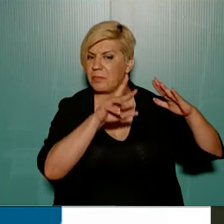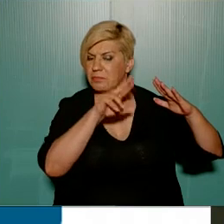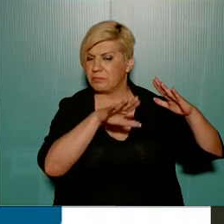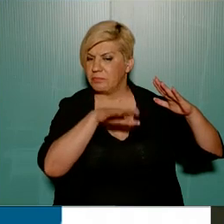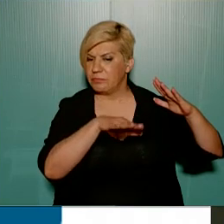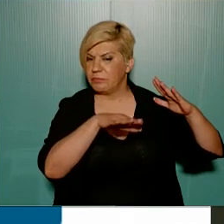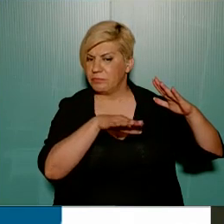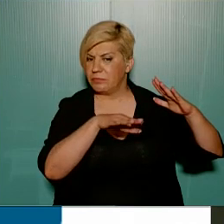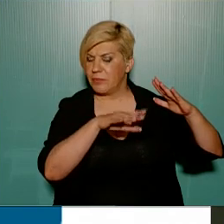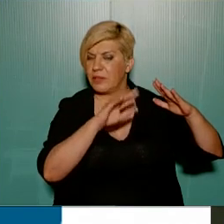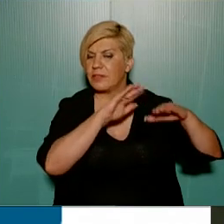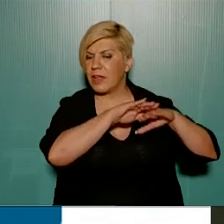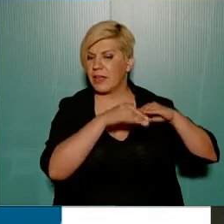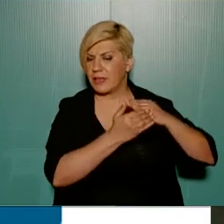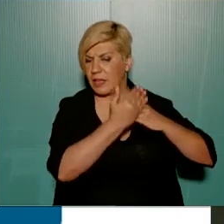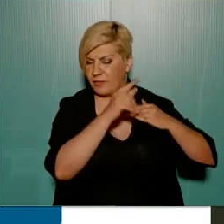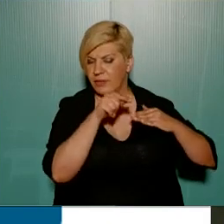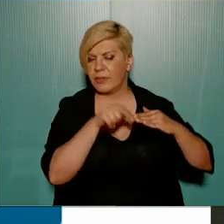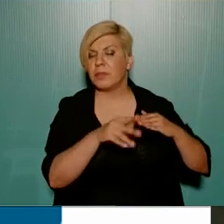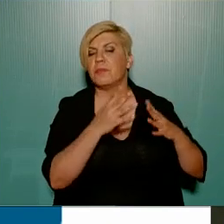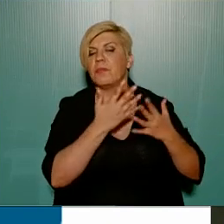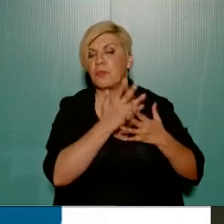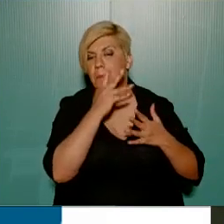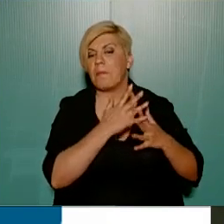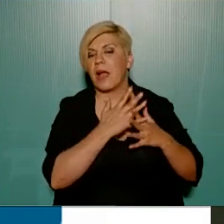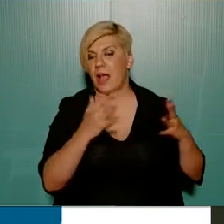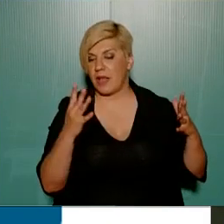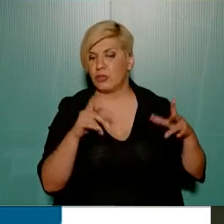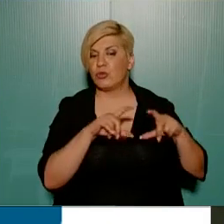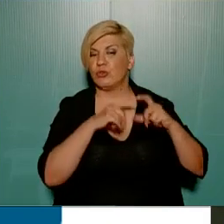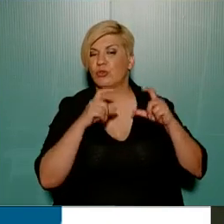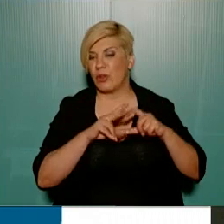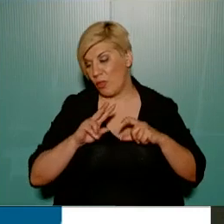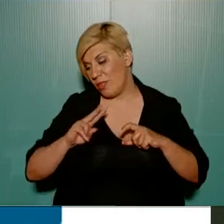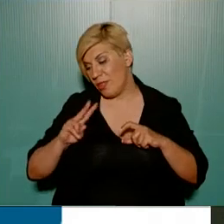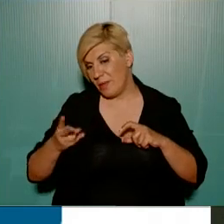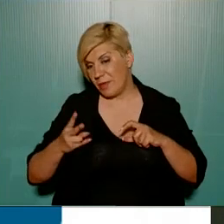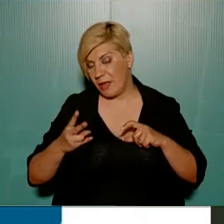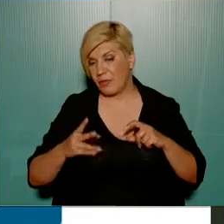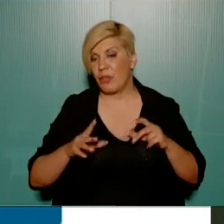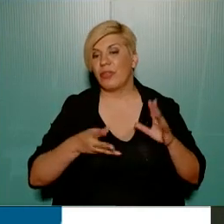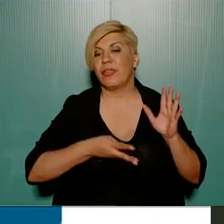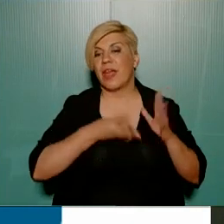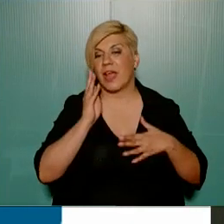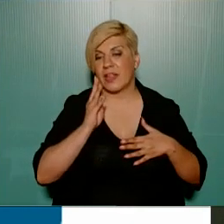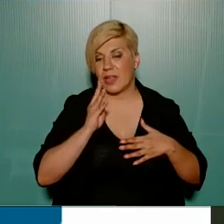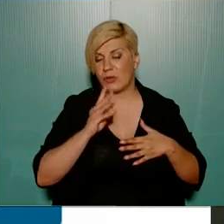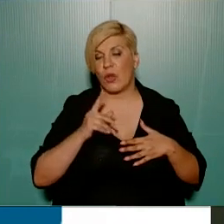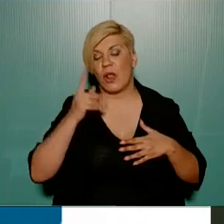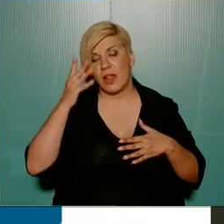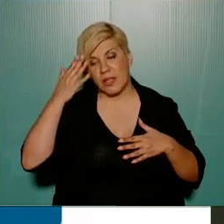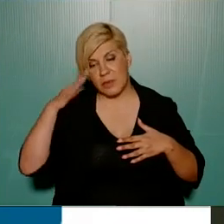μέναν, διανυκτέρευαν. Ήτανε πολύ μεγαλύτερη. Το σχολείο που είναι δίπλα, το 14ο Γυμνάσιο